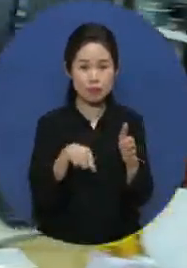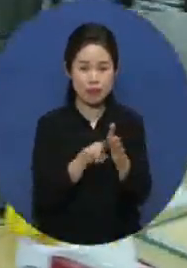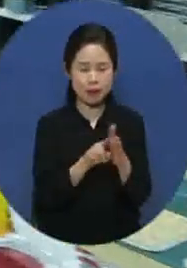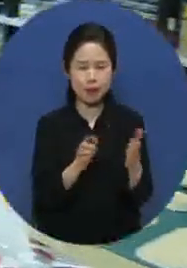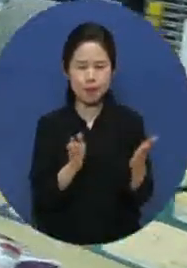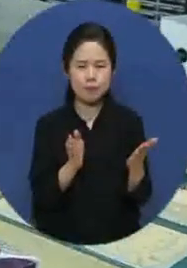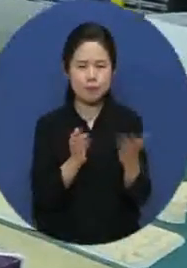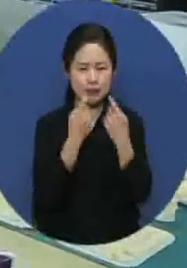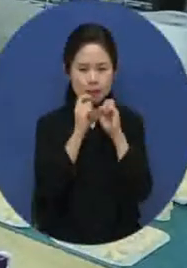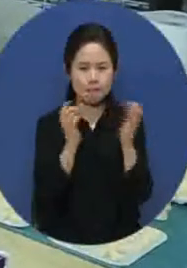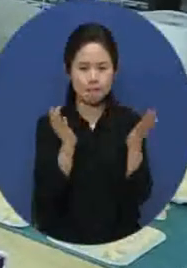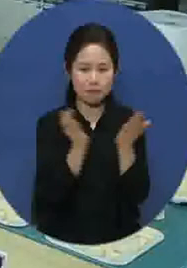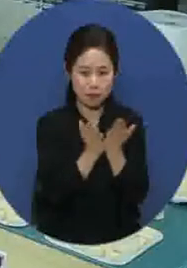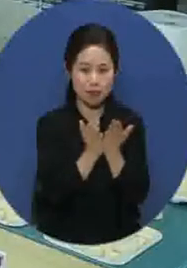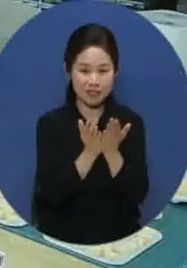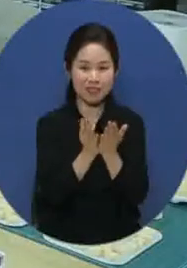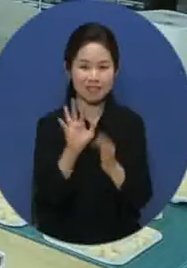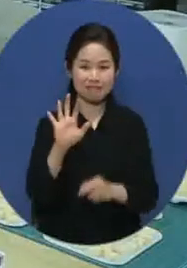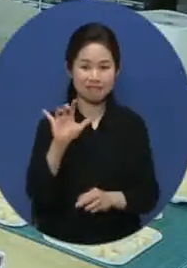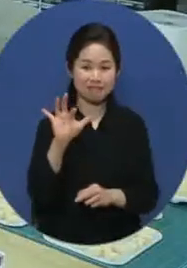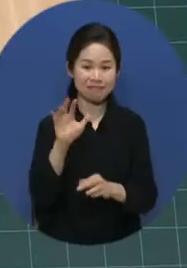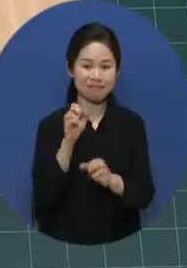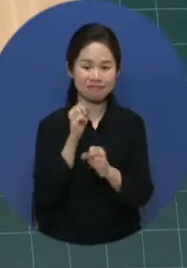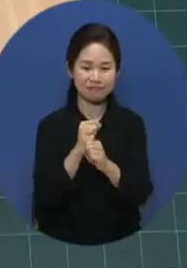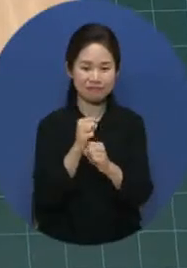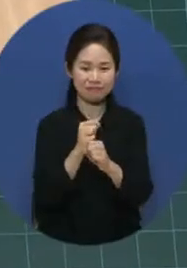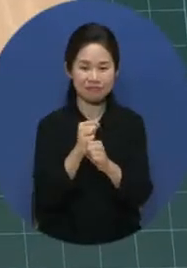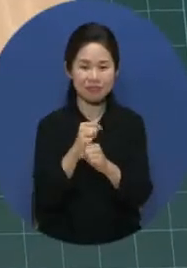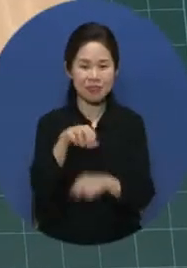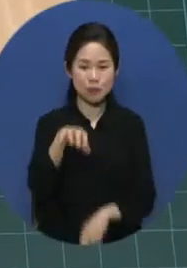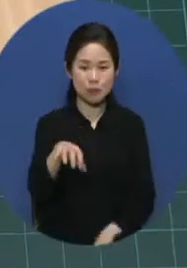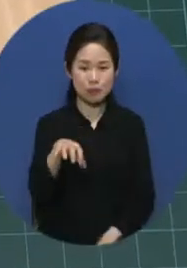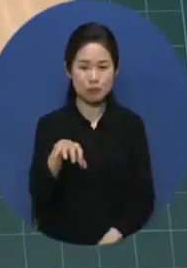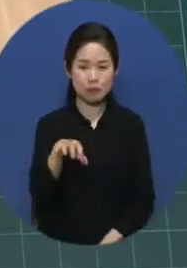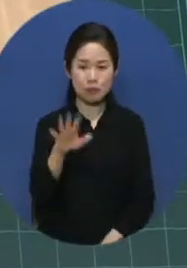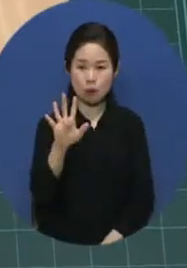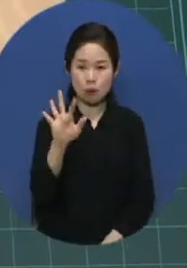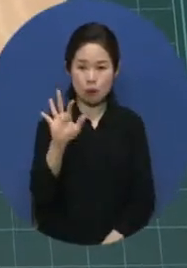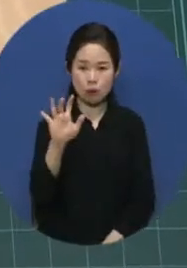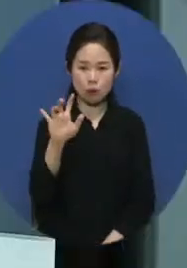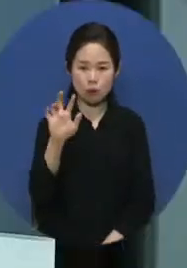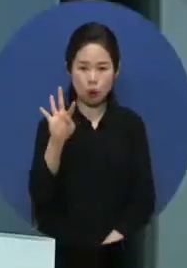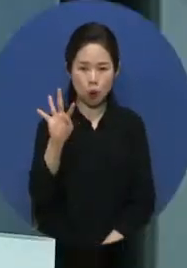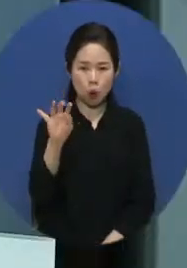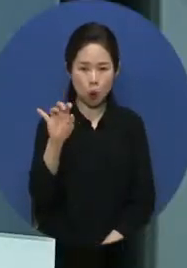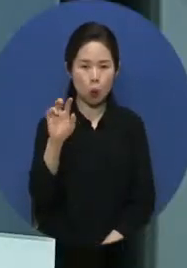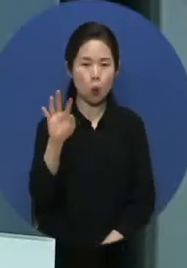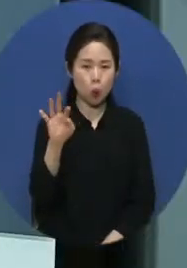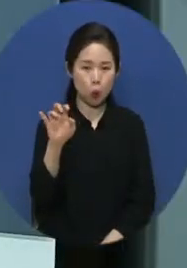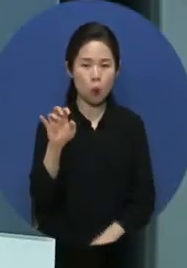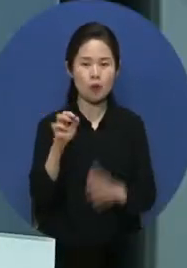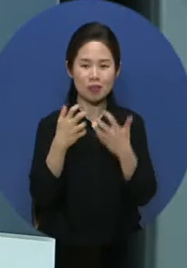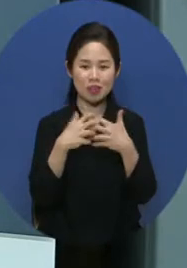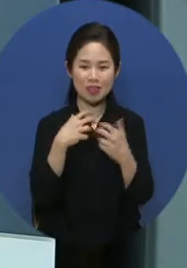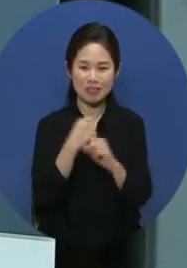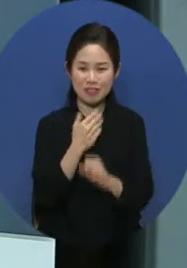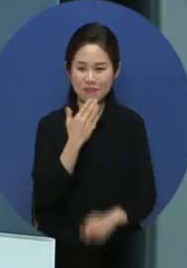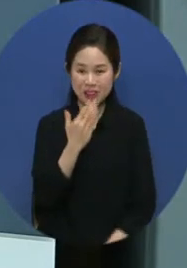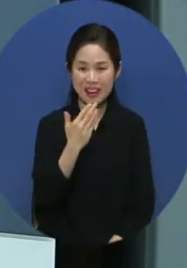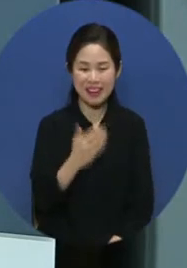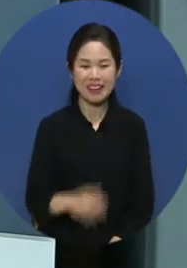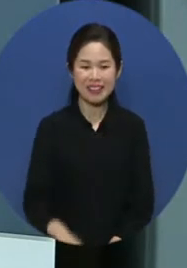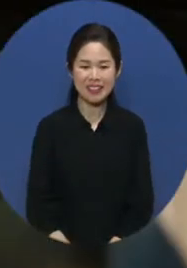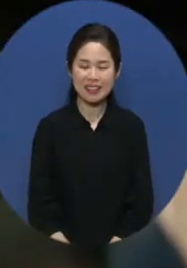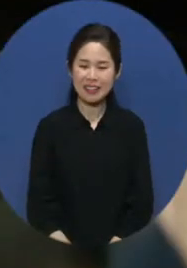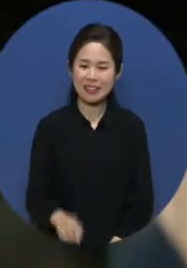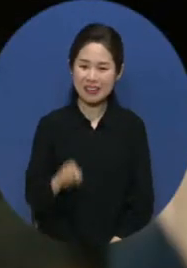업체입니다. 손끝 하나하나 살아 움직이는 듯한 디테일이 가능하다고 하는데요.